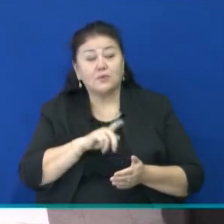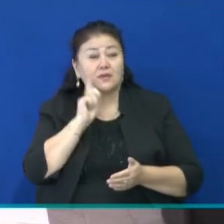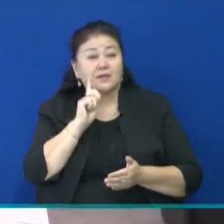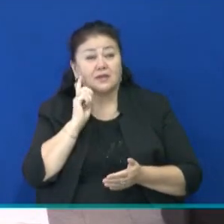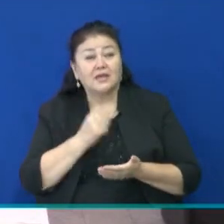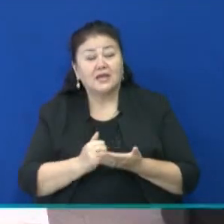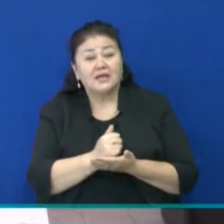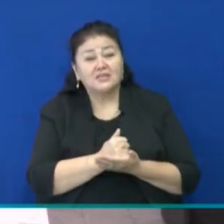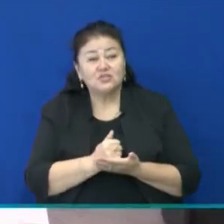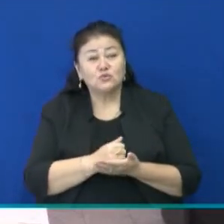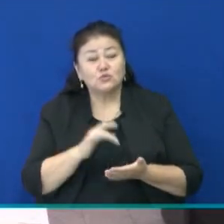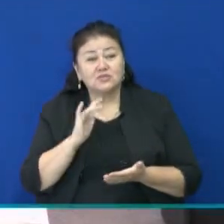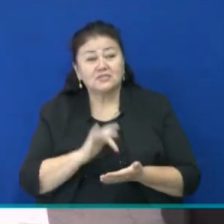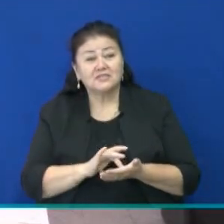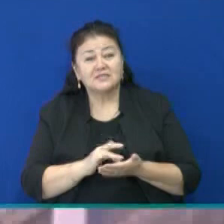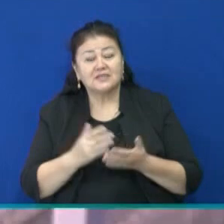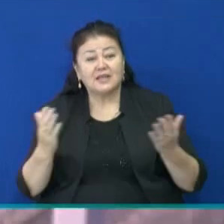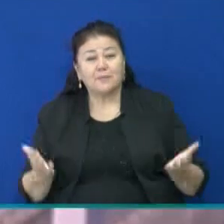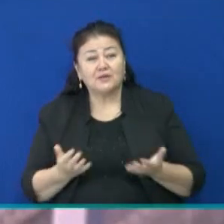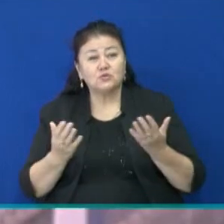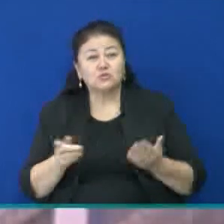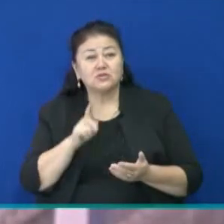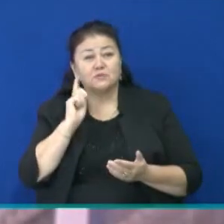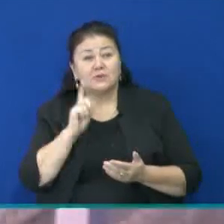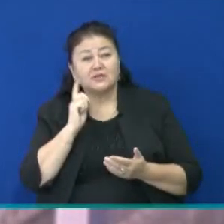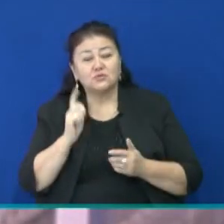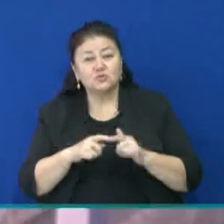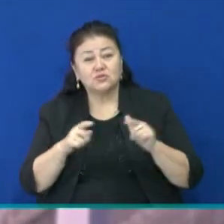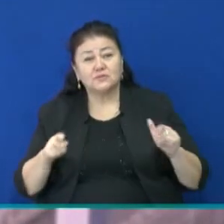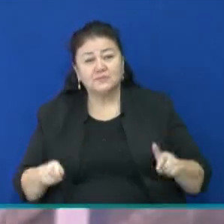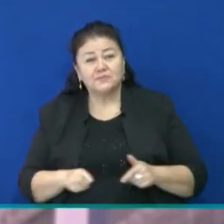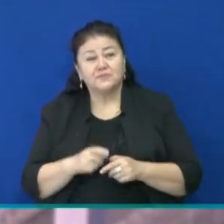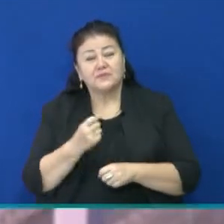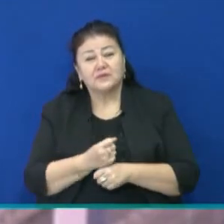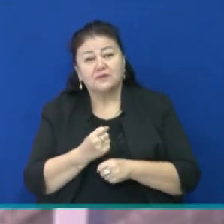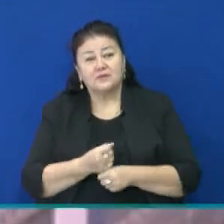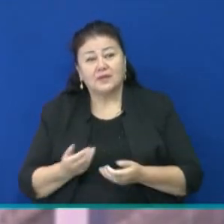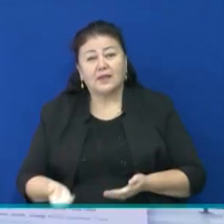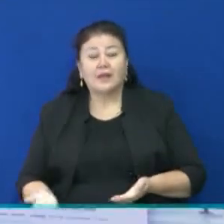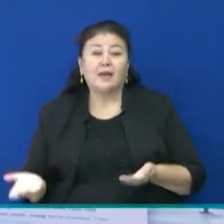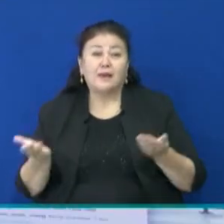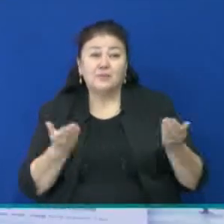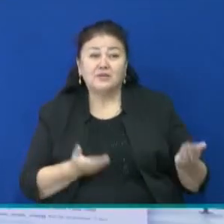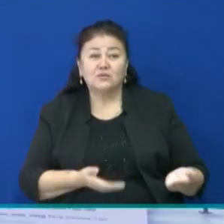является одним из учреждений, созданных для поддержки молодежи. На данный момент его деятельность приносит свои плоды.